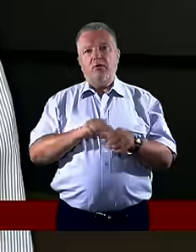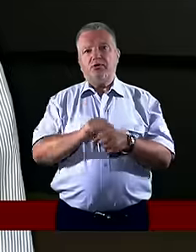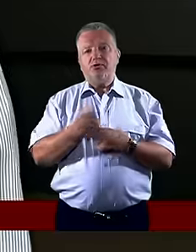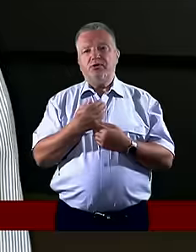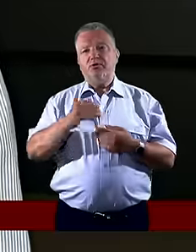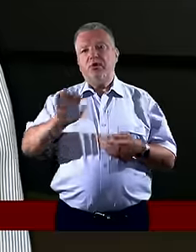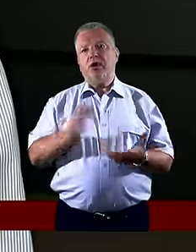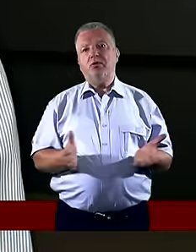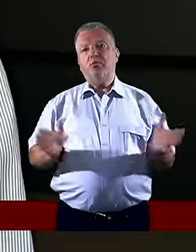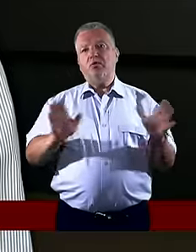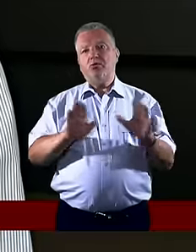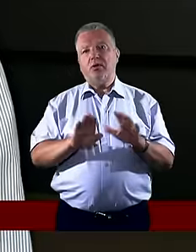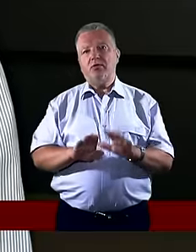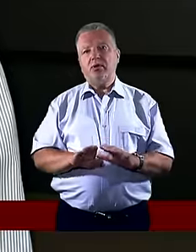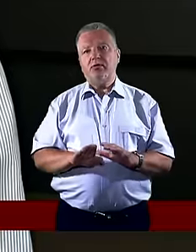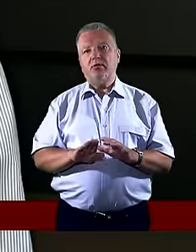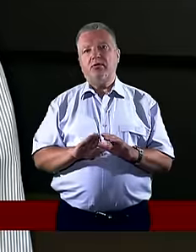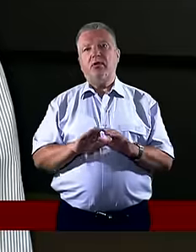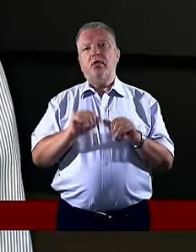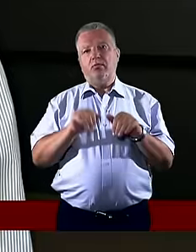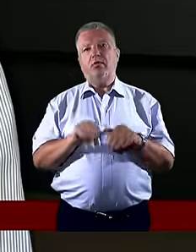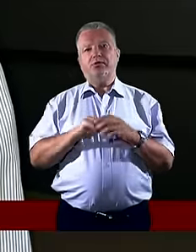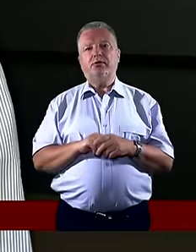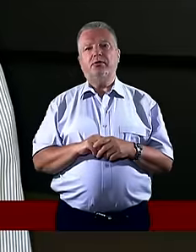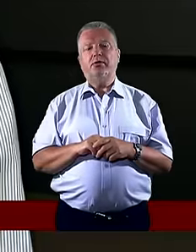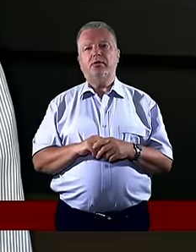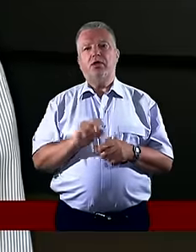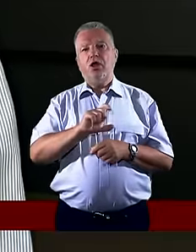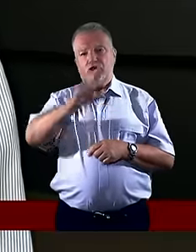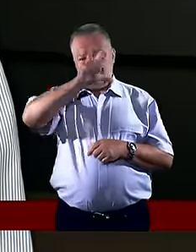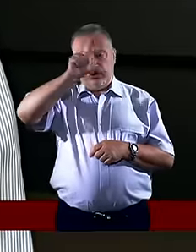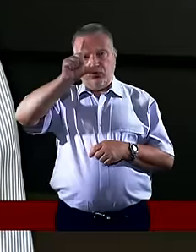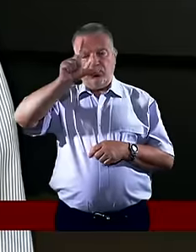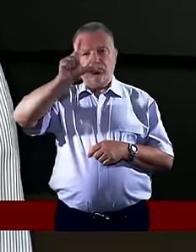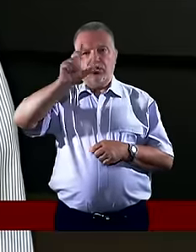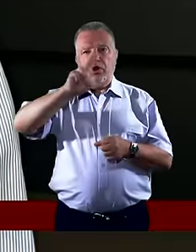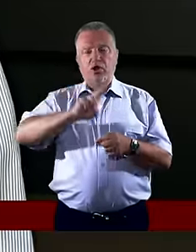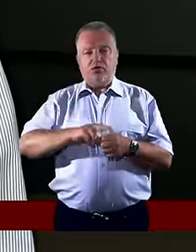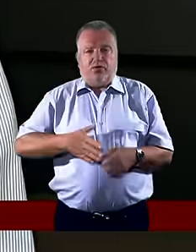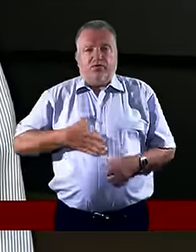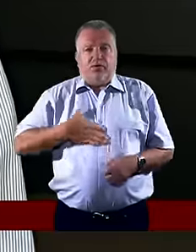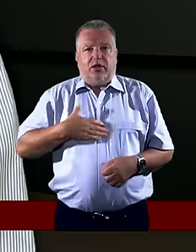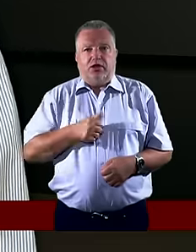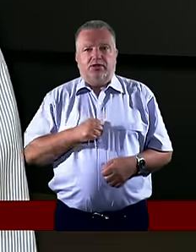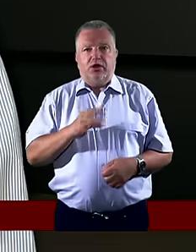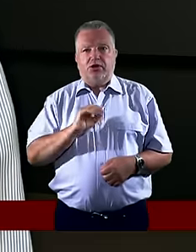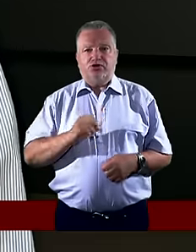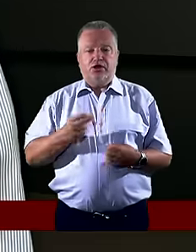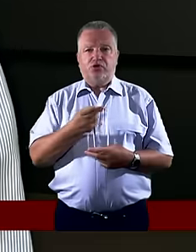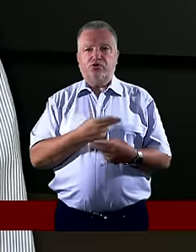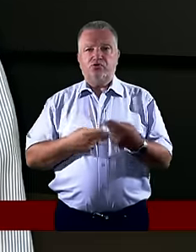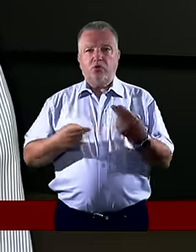no może być wielkim błogosławieństwem dla nich, prawda? Tak. Może. A czy ludzie, którym się wydaje, że